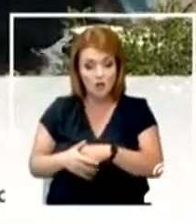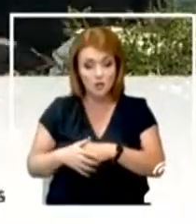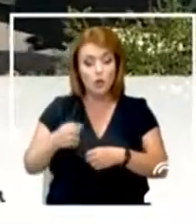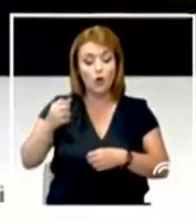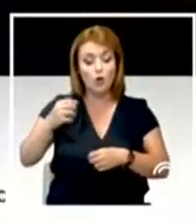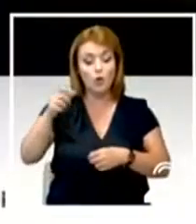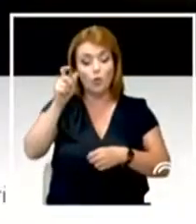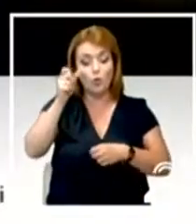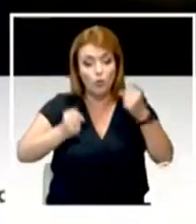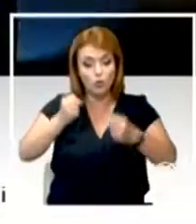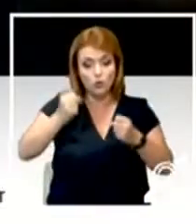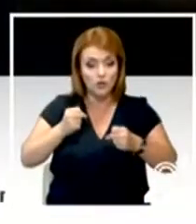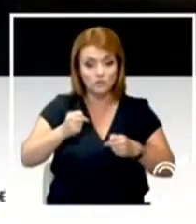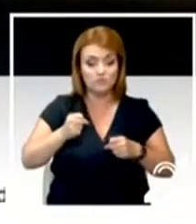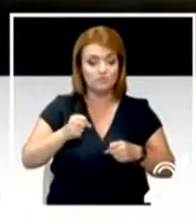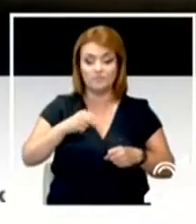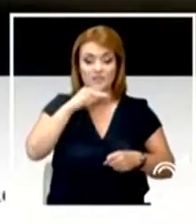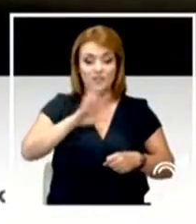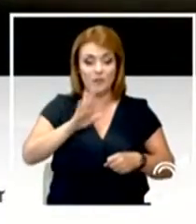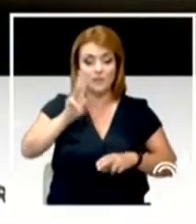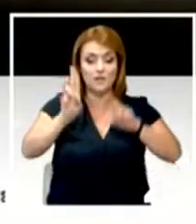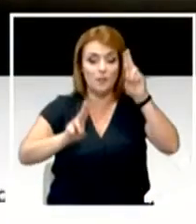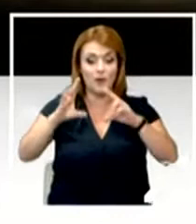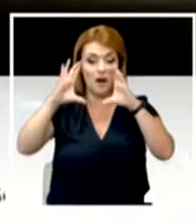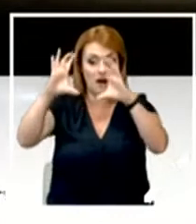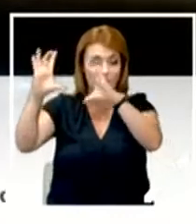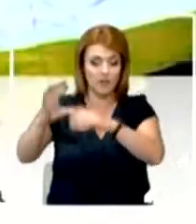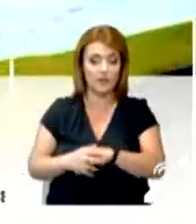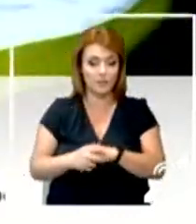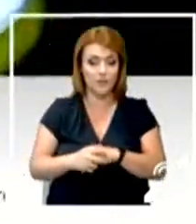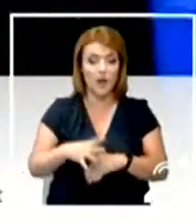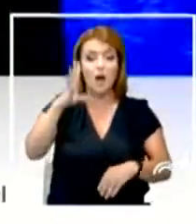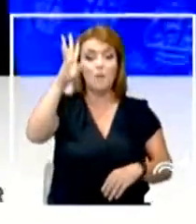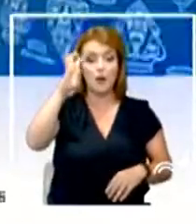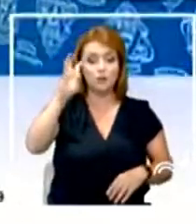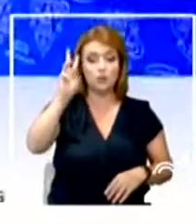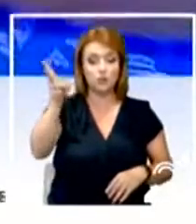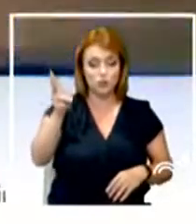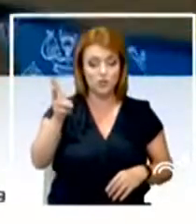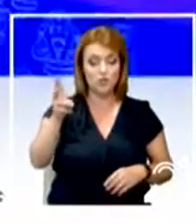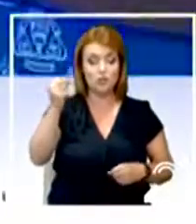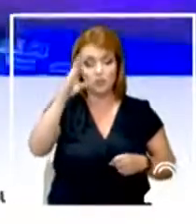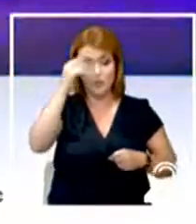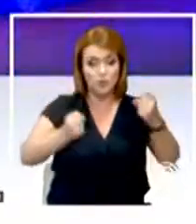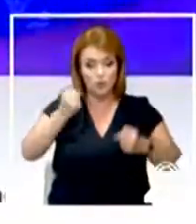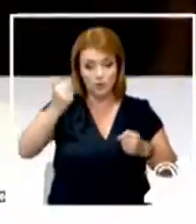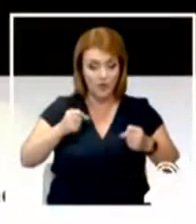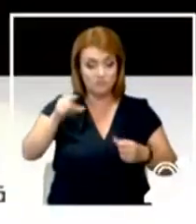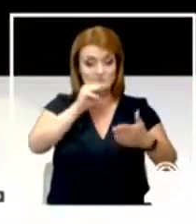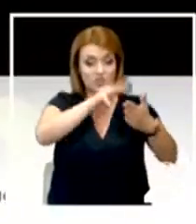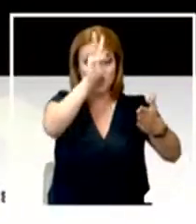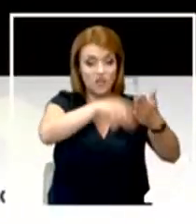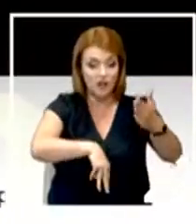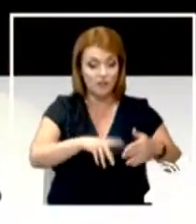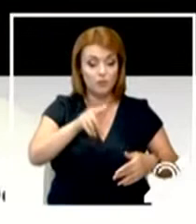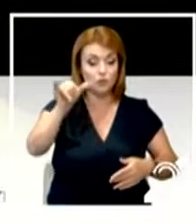conducătorii auto au ignorat indicatoarele rutiere. Alți aproximativ 420 de șoferi au fost amendați pentru că nu